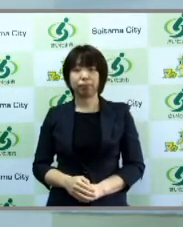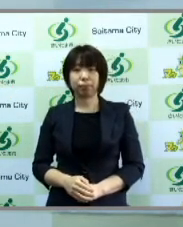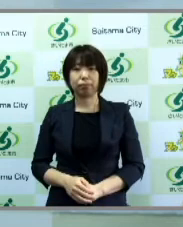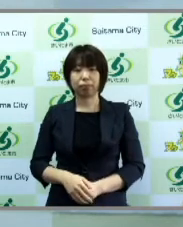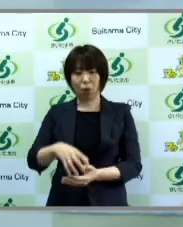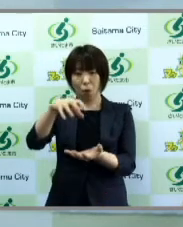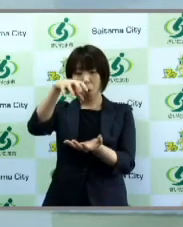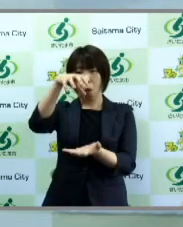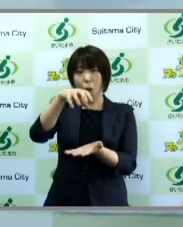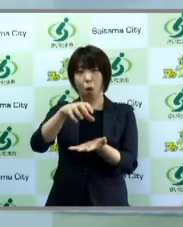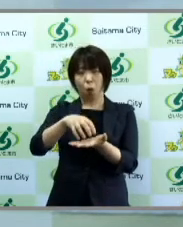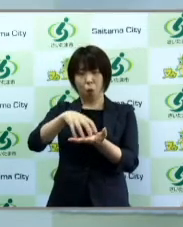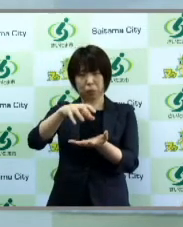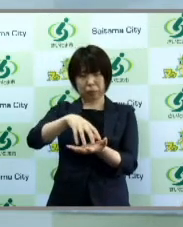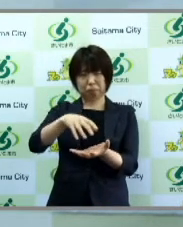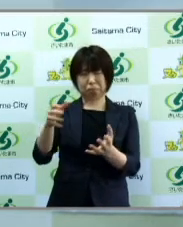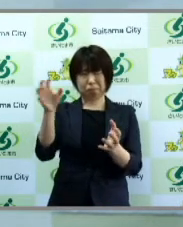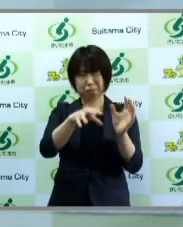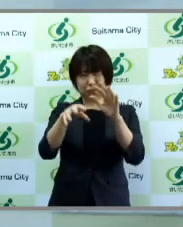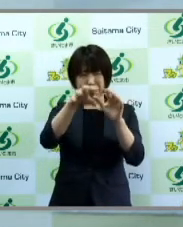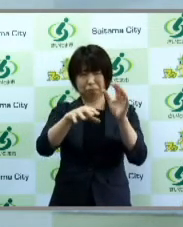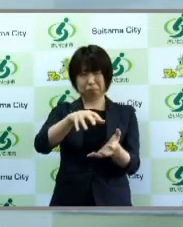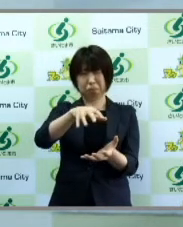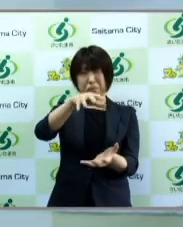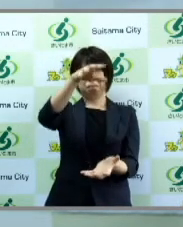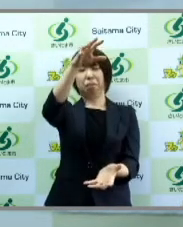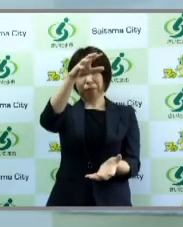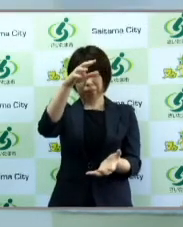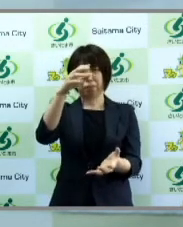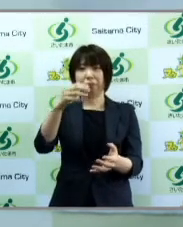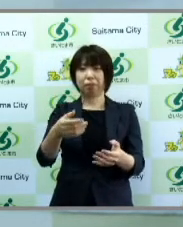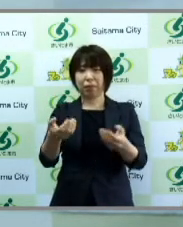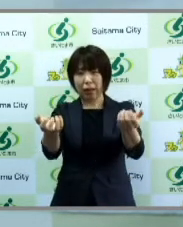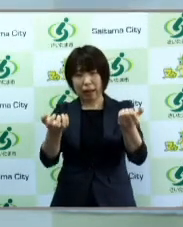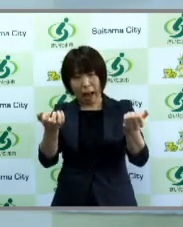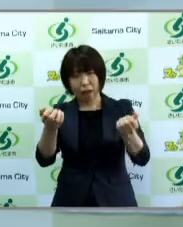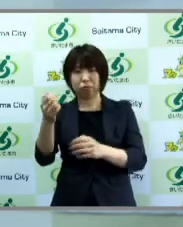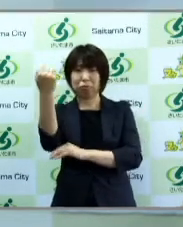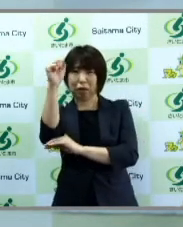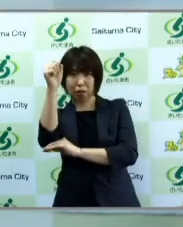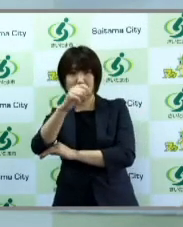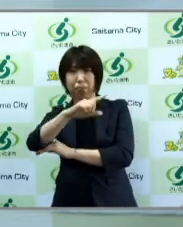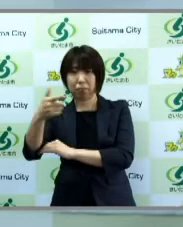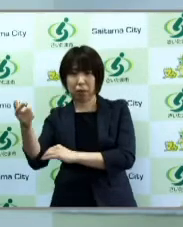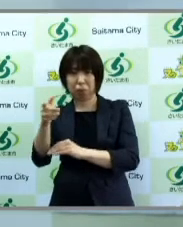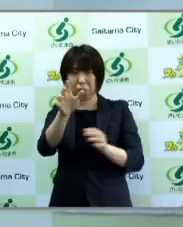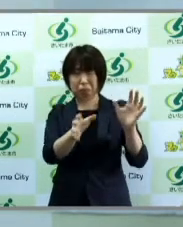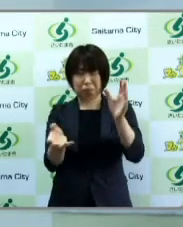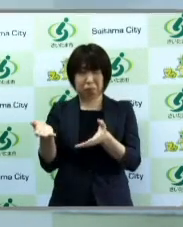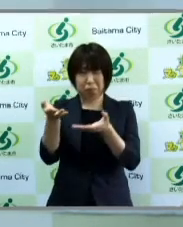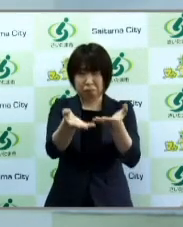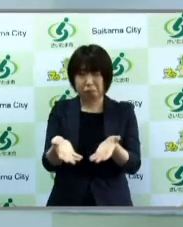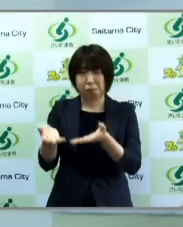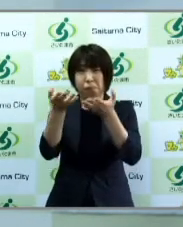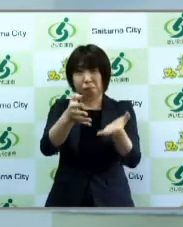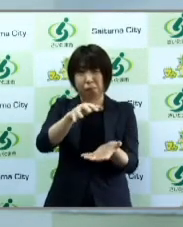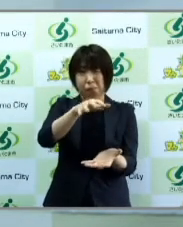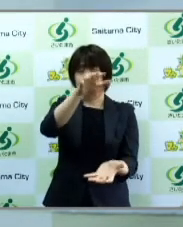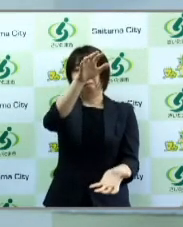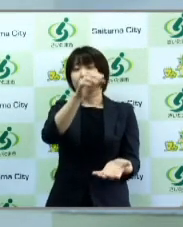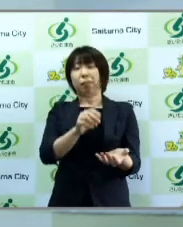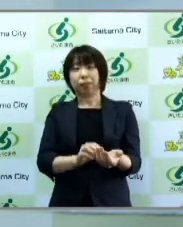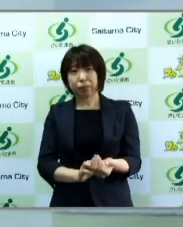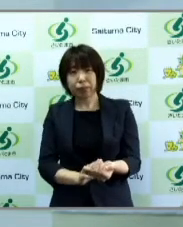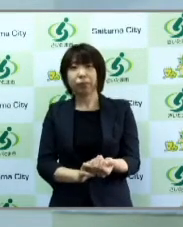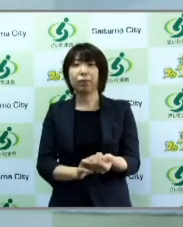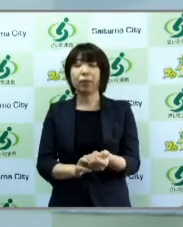にはごみがあふれ、多くの家具や畳も運び込まれ、これらの災害廃棄物は本市の3つの清掃事